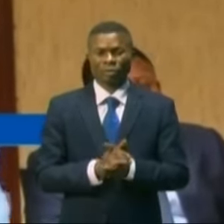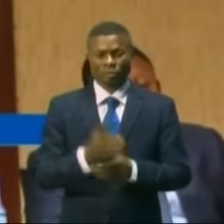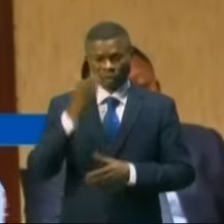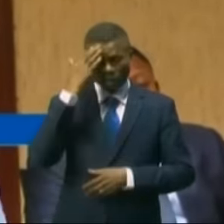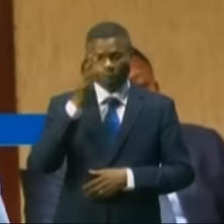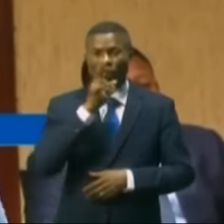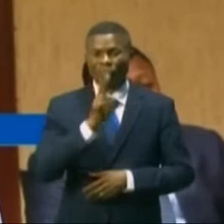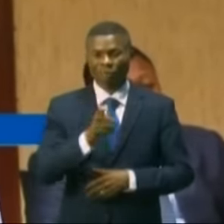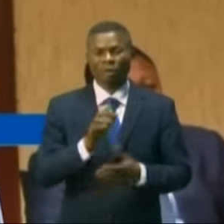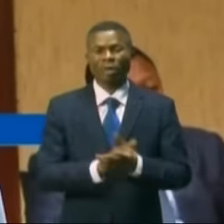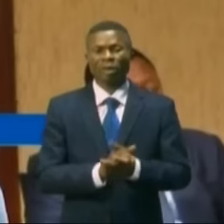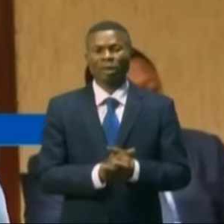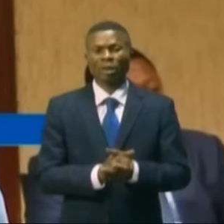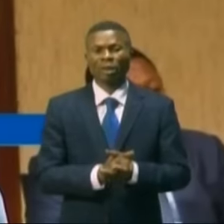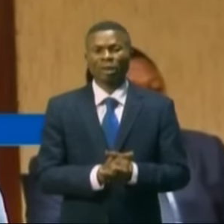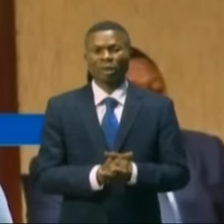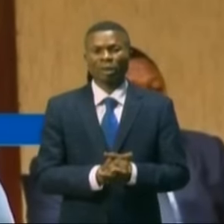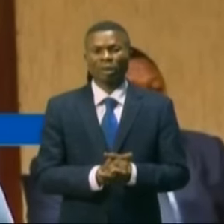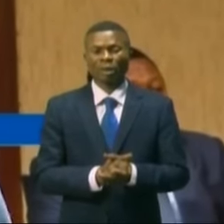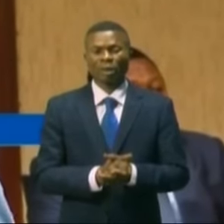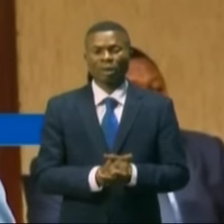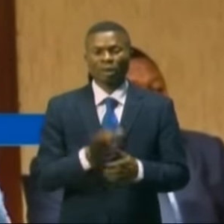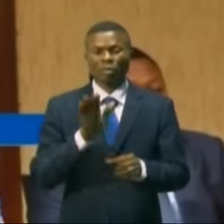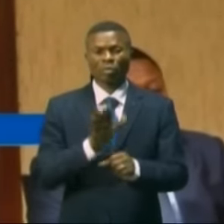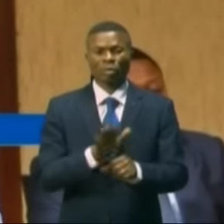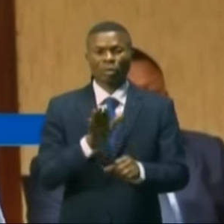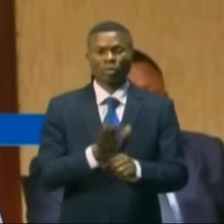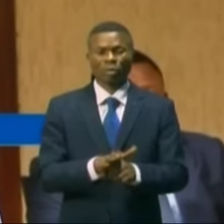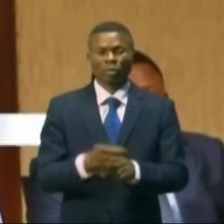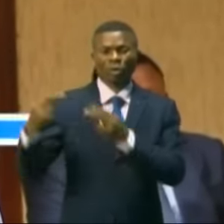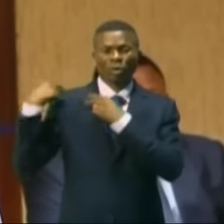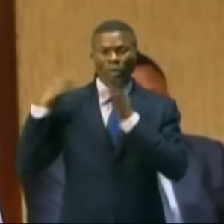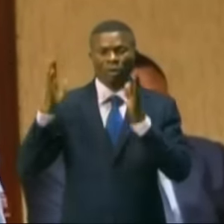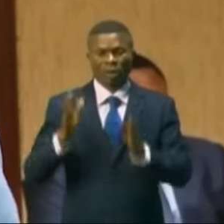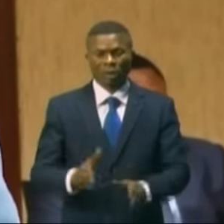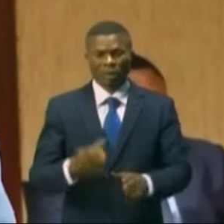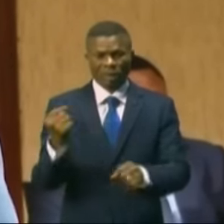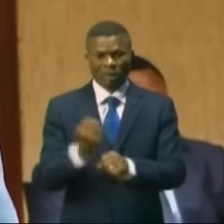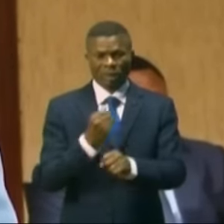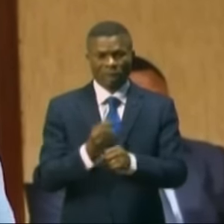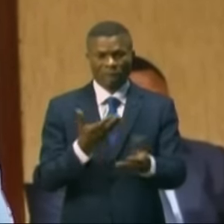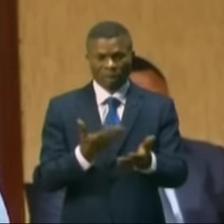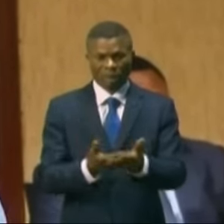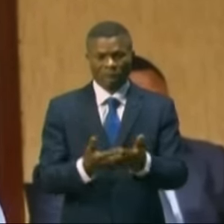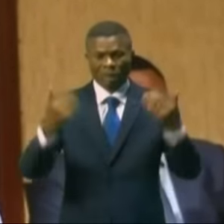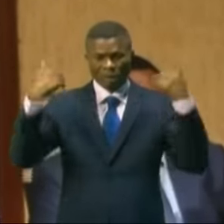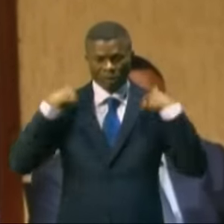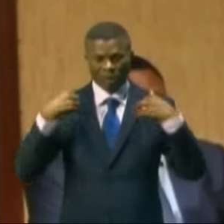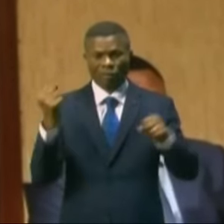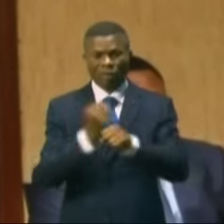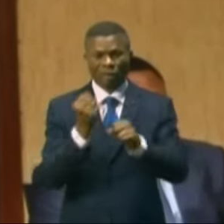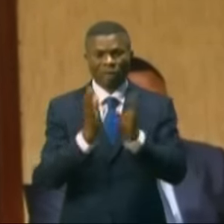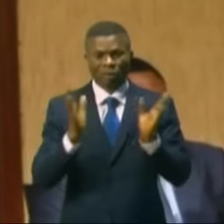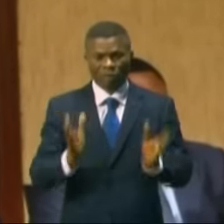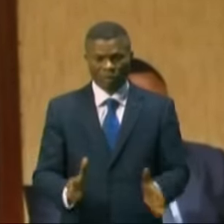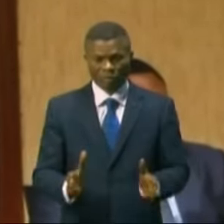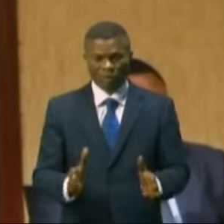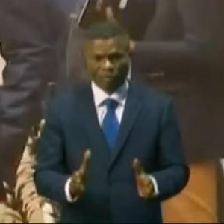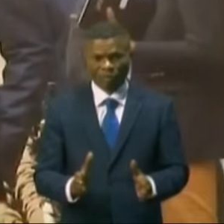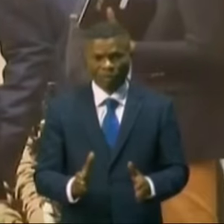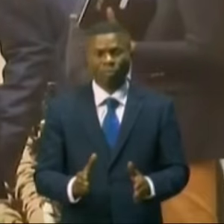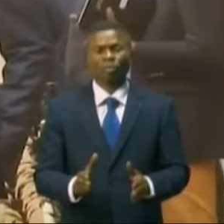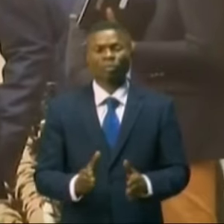rassurez-vous que les différents responsables des services, cadres et agents, puissent